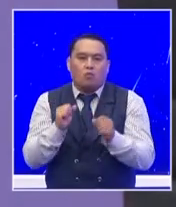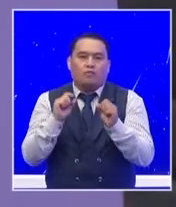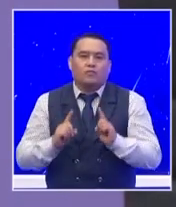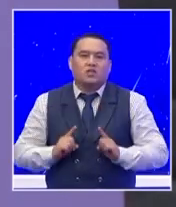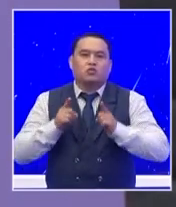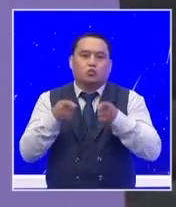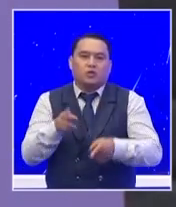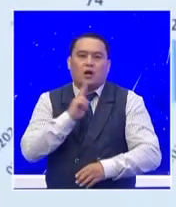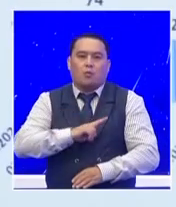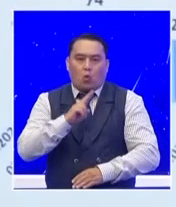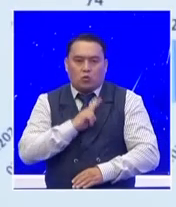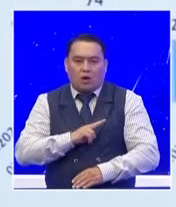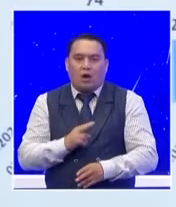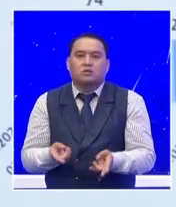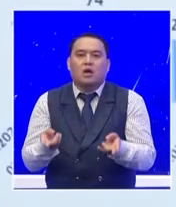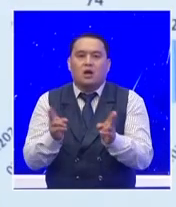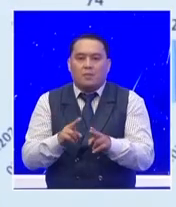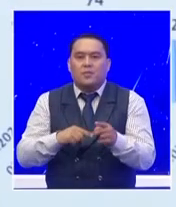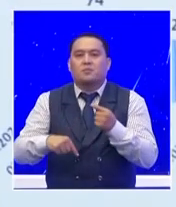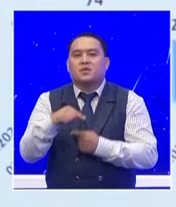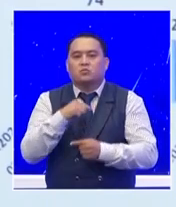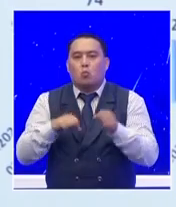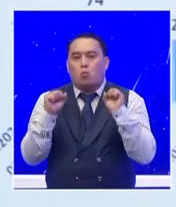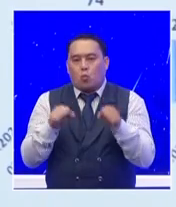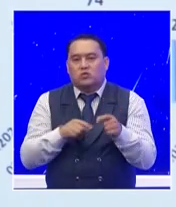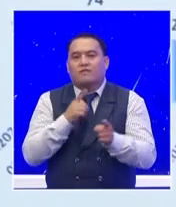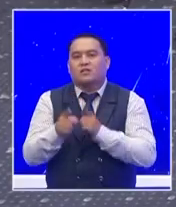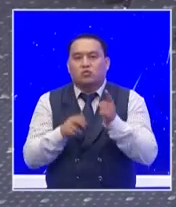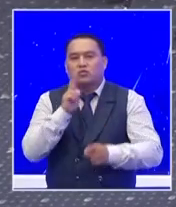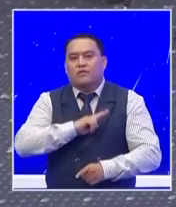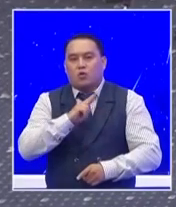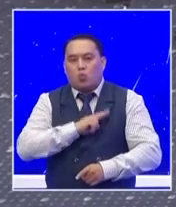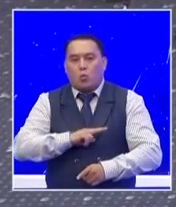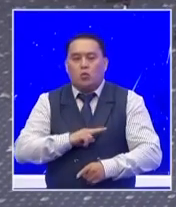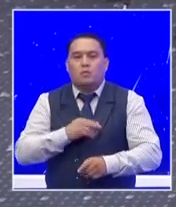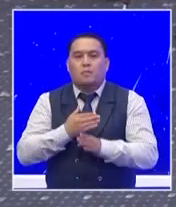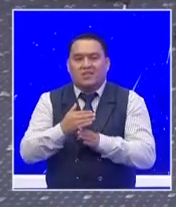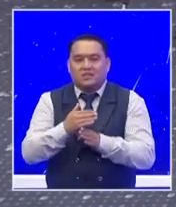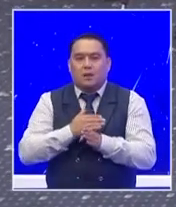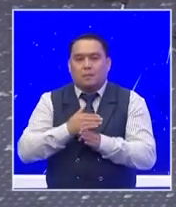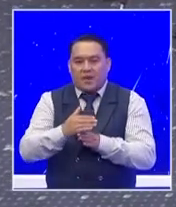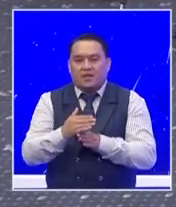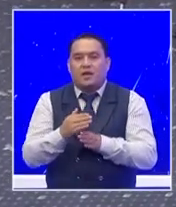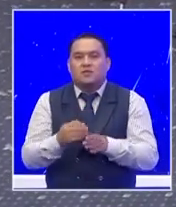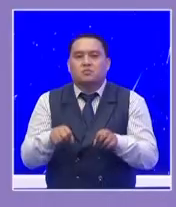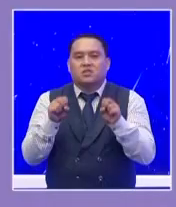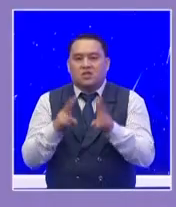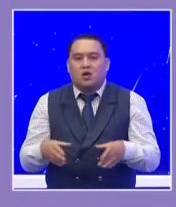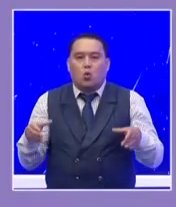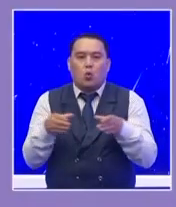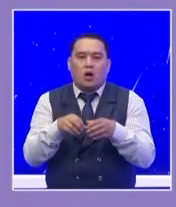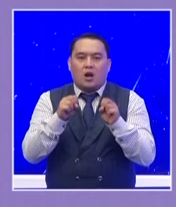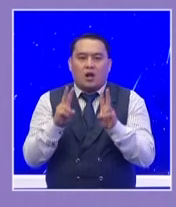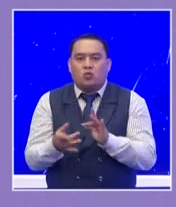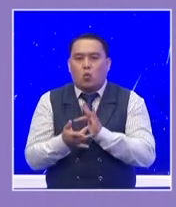вновь смогут приступить к работе. Остальные предприниматели будут возобновлять свою деятельность поэтапно. Специально для этого создан